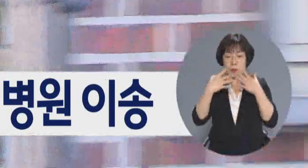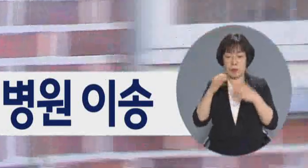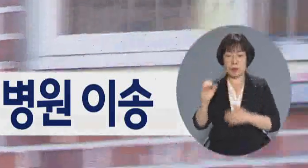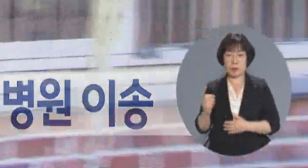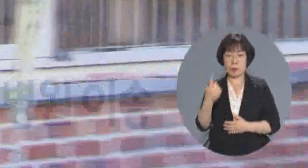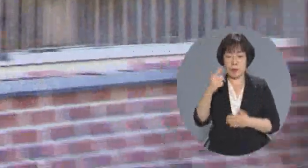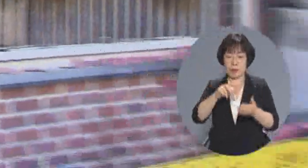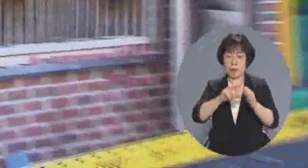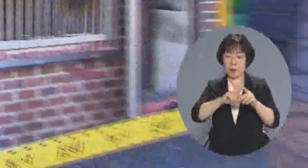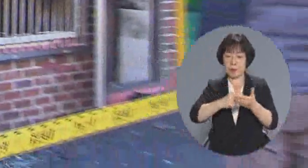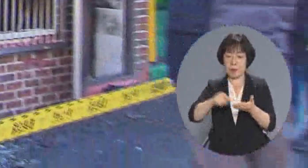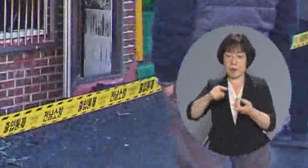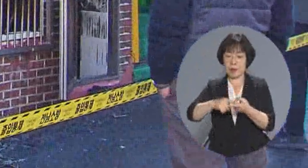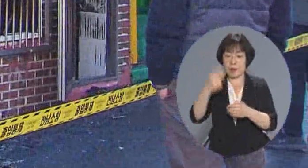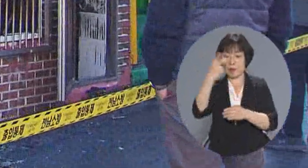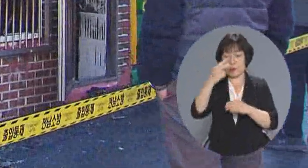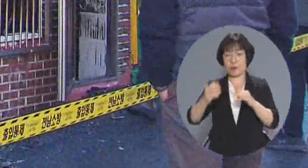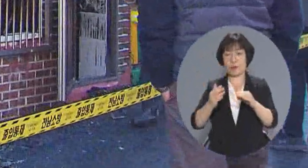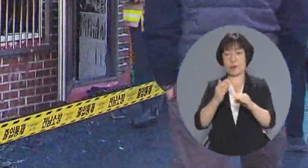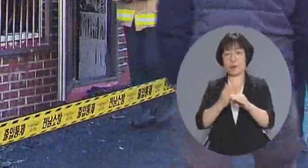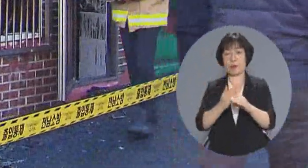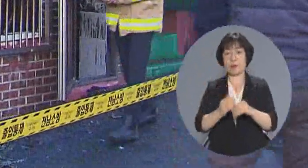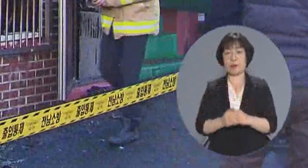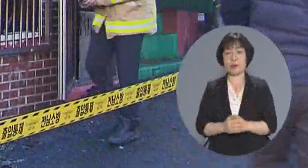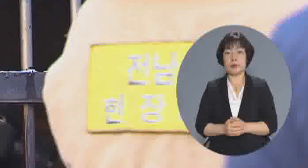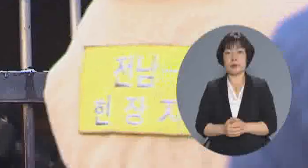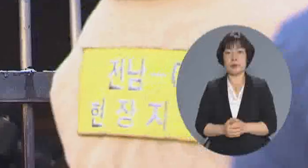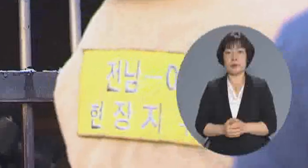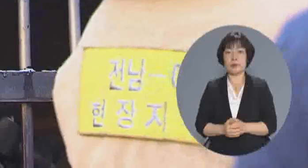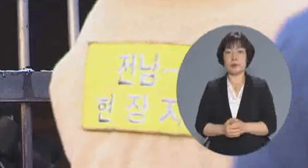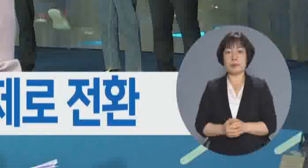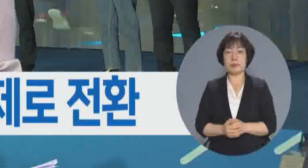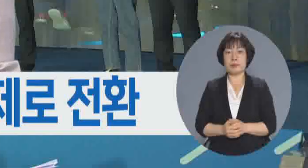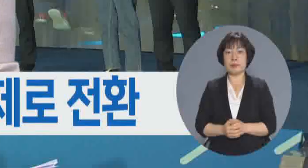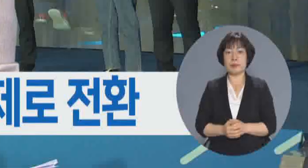원인과 피해 규모를 조사하고 있습니다.